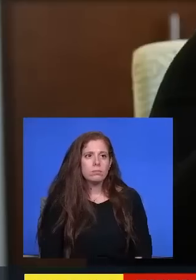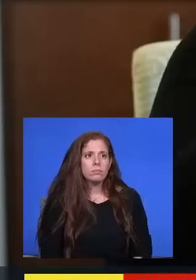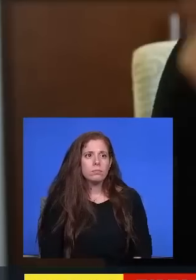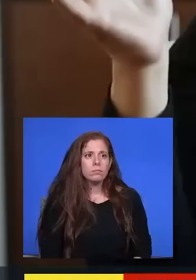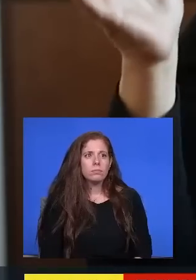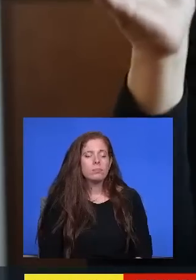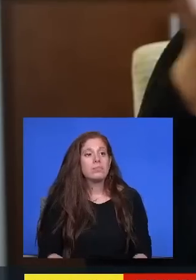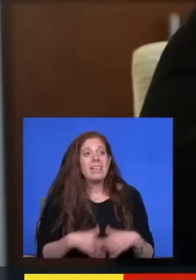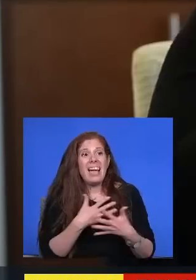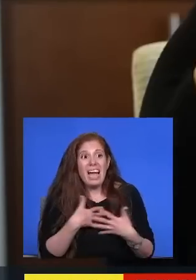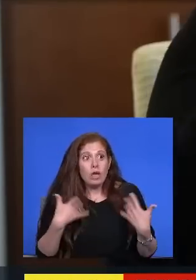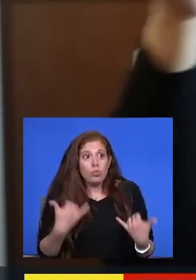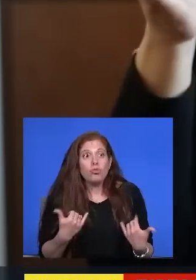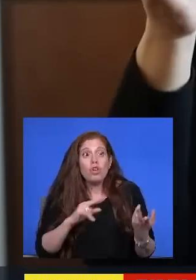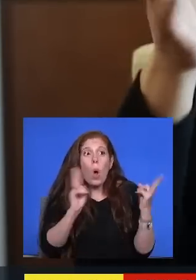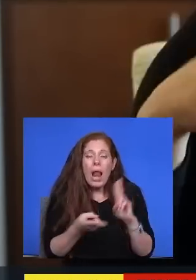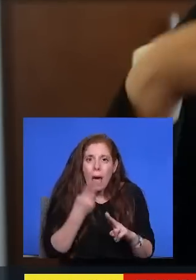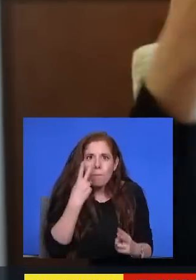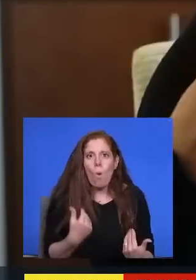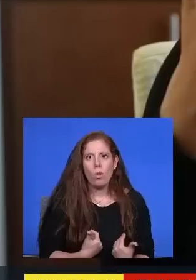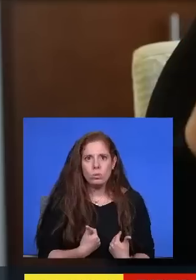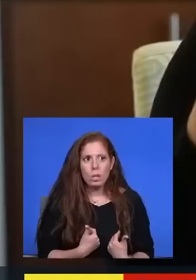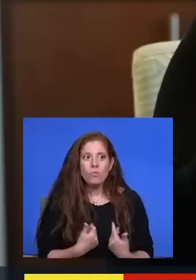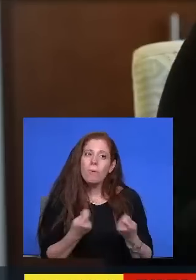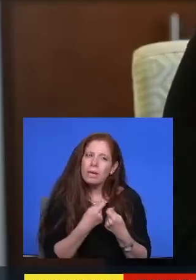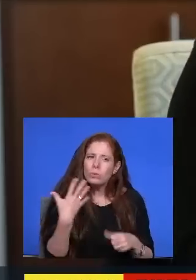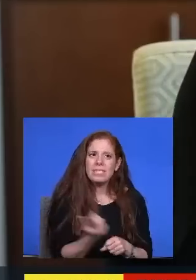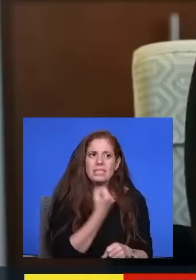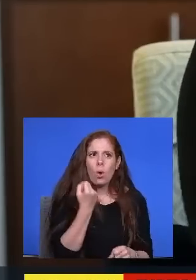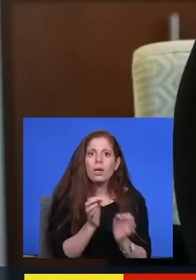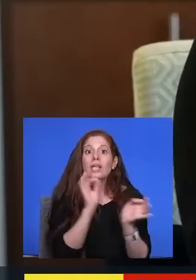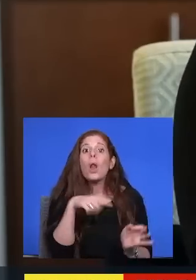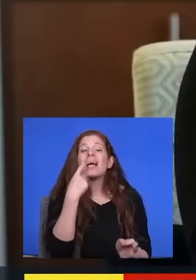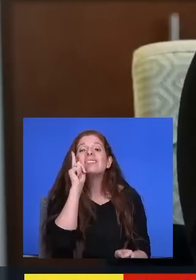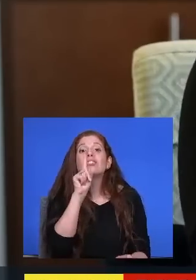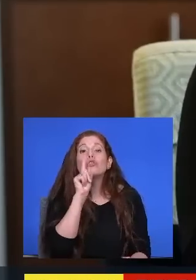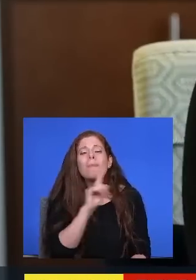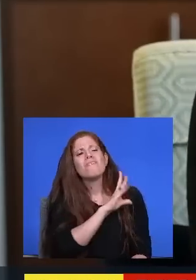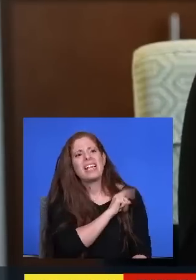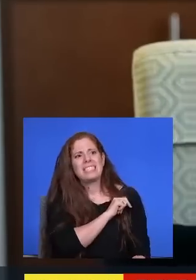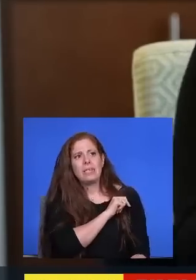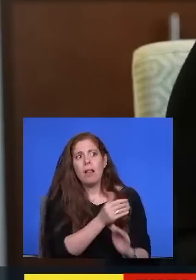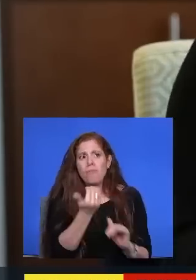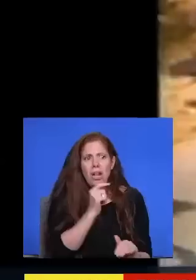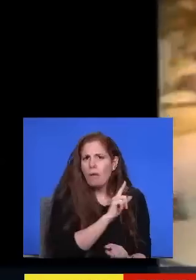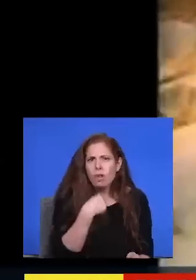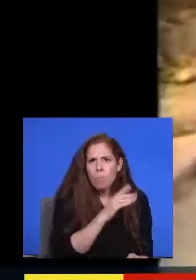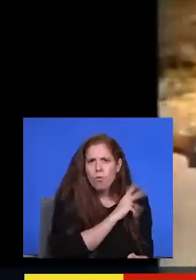احنا هلا العالم شافنا هذا بالنسبه لنا انتصار صارت كلمه فلسطين تنذكر ما كانش في حدا يحكي فلسطين